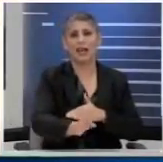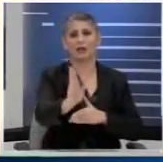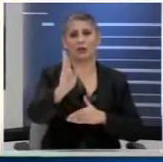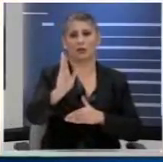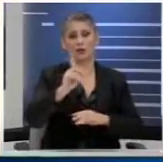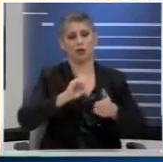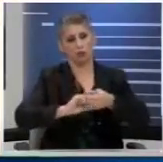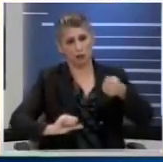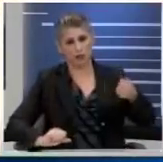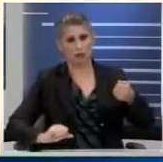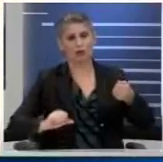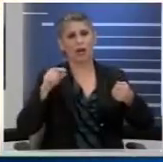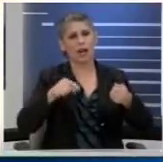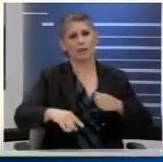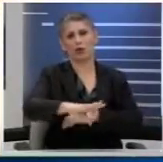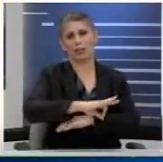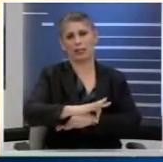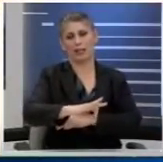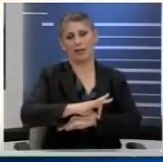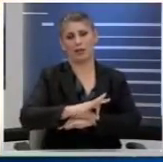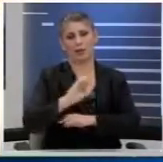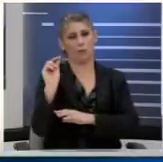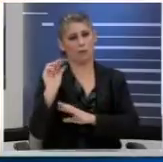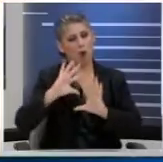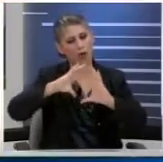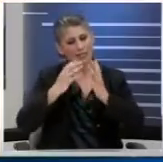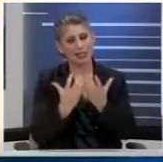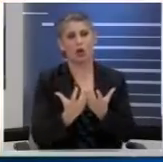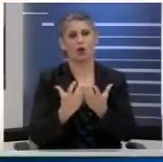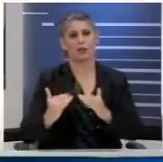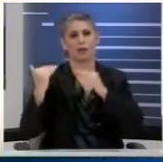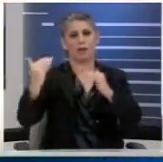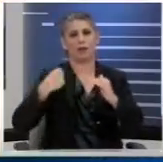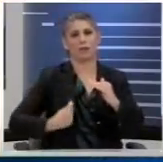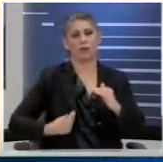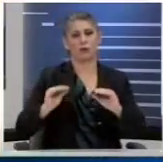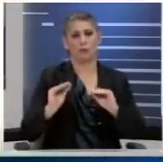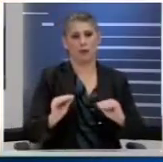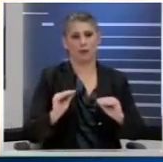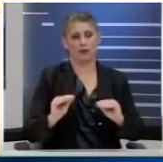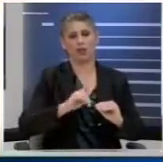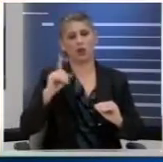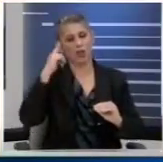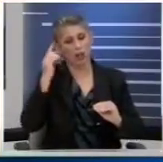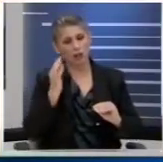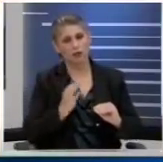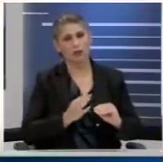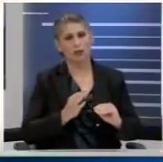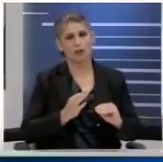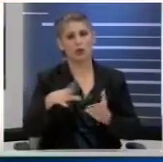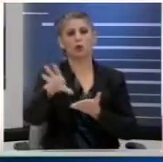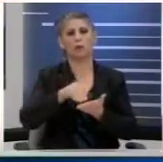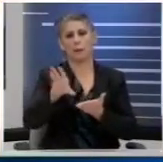στους απόφοιτούς τους. Αυτό είναι ένα σχέδιο ολιστικό για την αναβάθμιση της δημόσιας παιδείας και όχι η λογική του